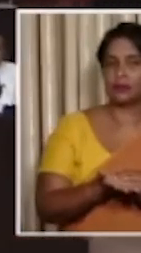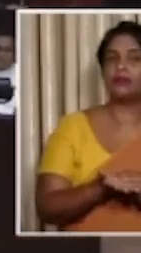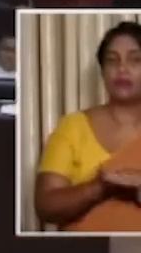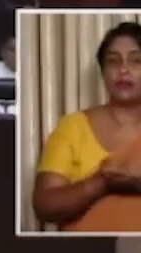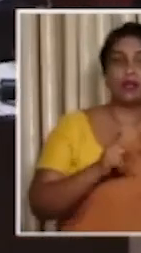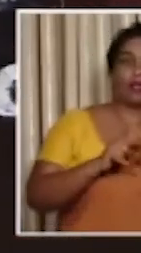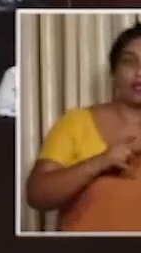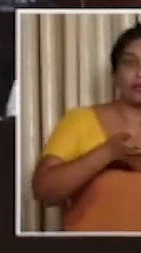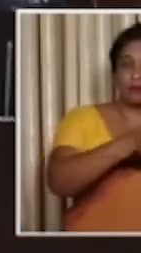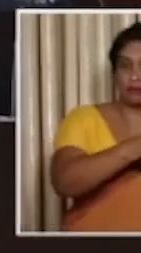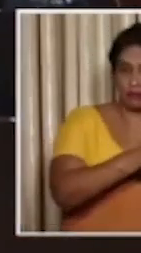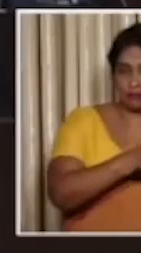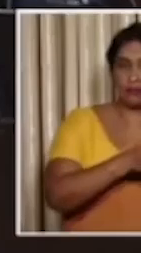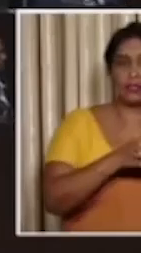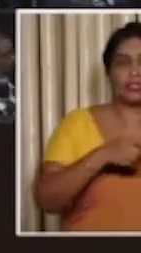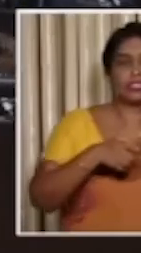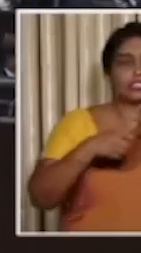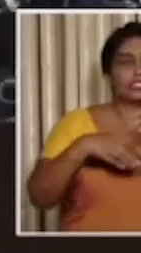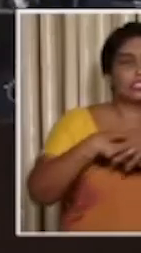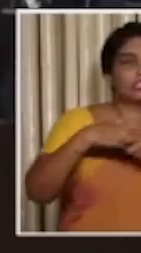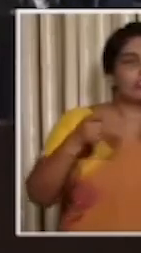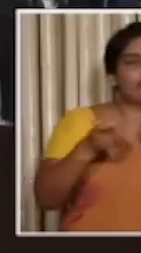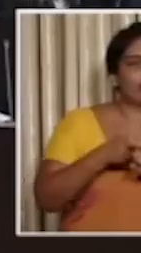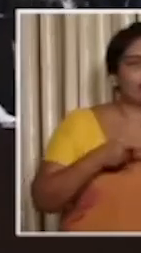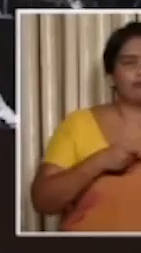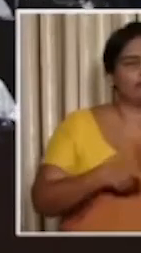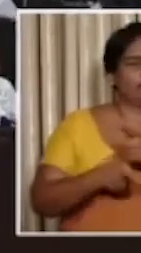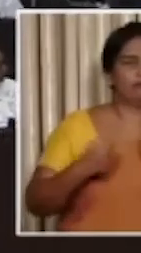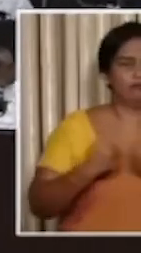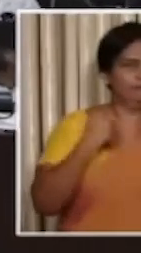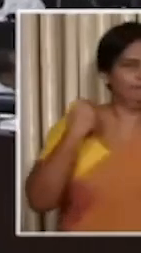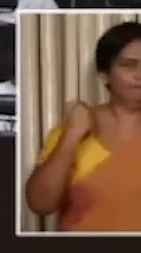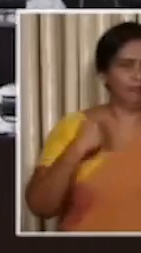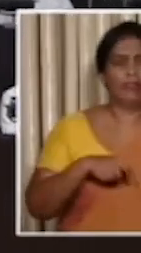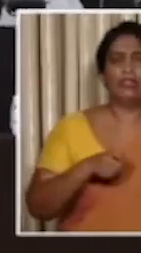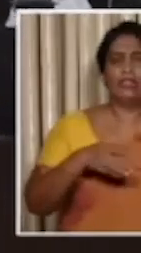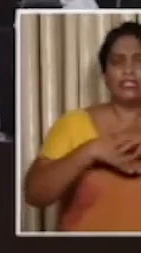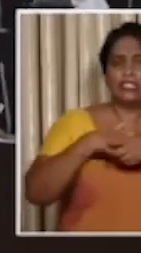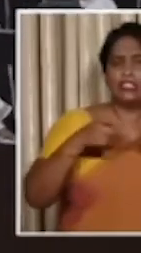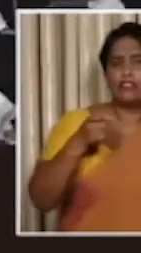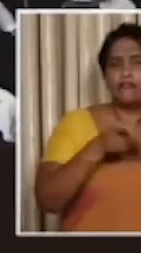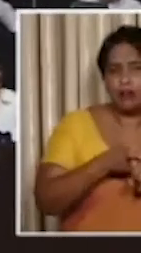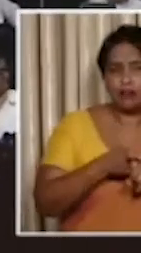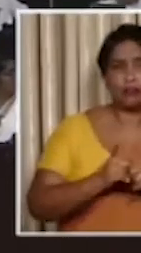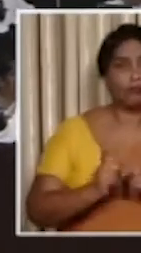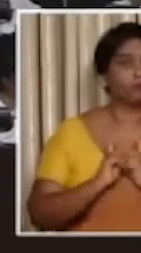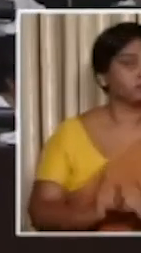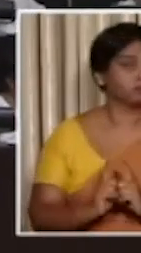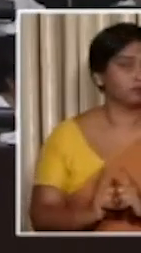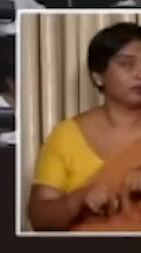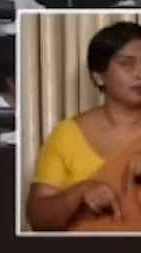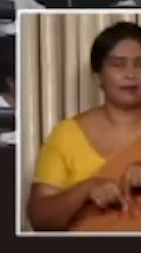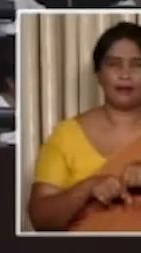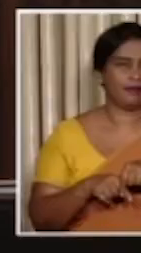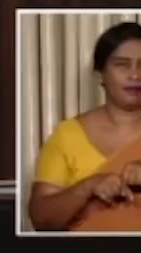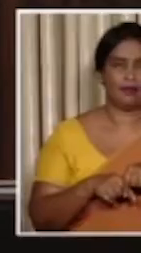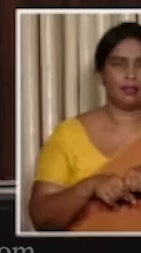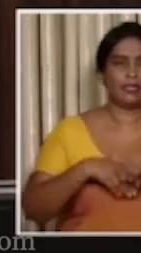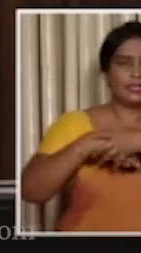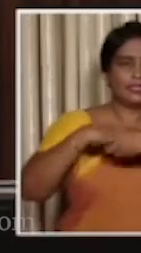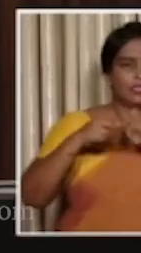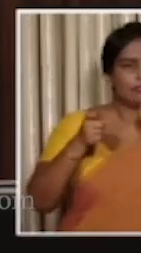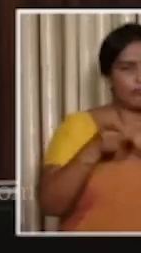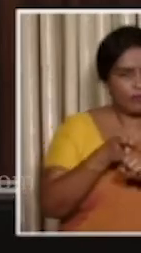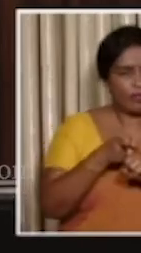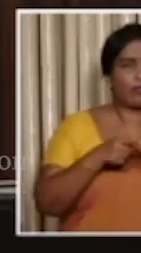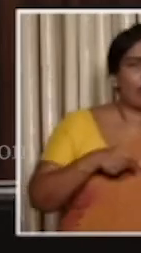අනිත් පාර්ශ්වයෙන් ජාතිවාදයක් පෝෂණය වීම. ජාතිවාදී එක තැනක පවතින්නේ නැහැ. එක් ජාතිවාදයක්